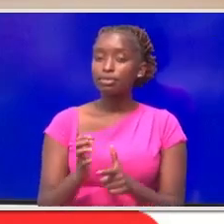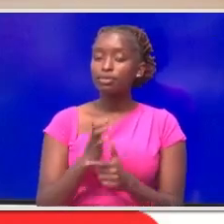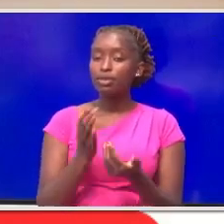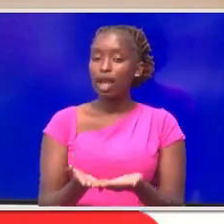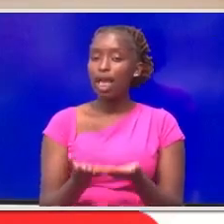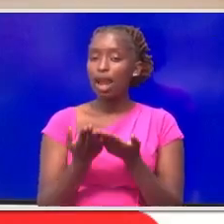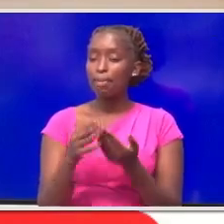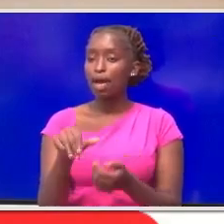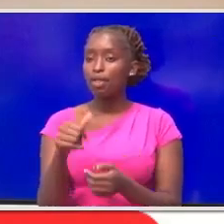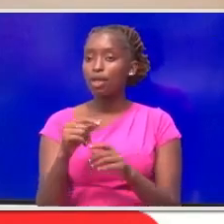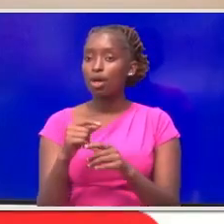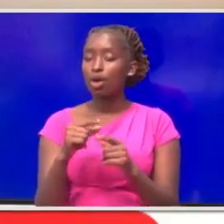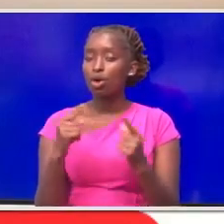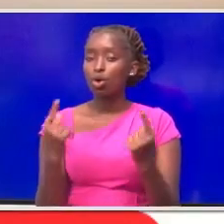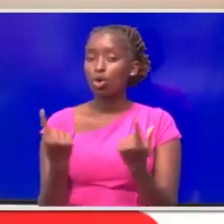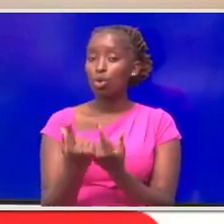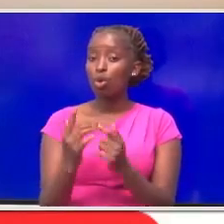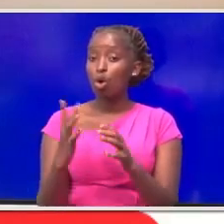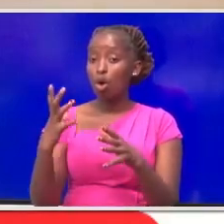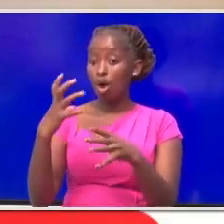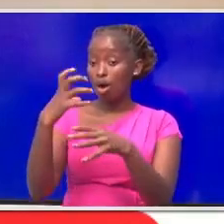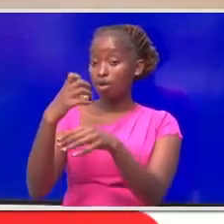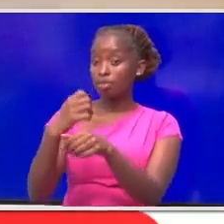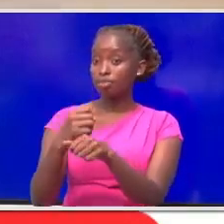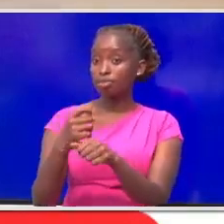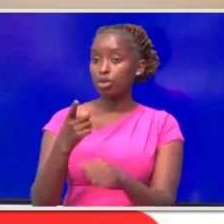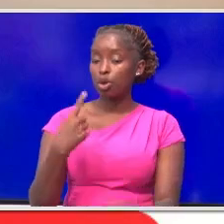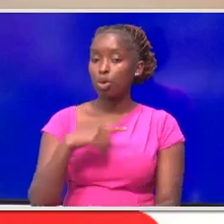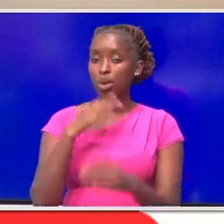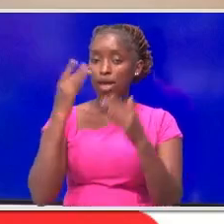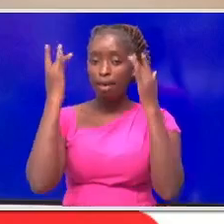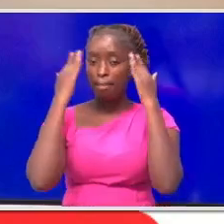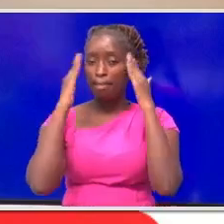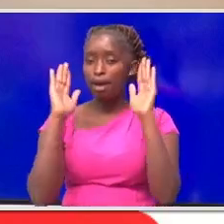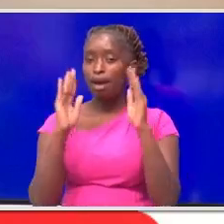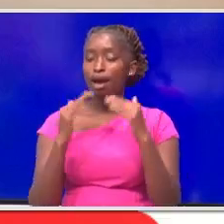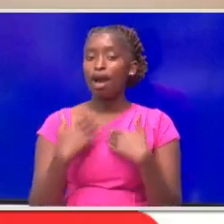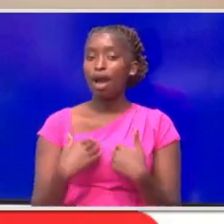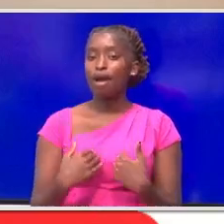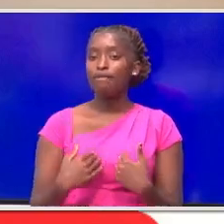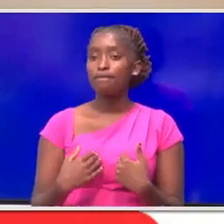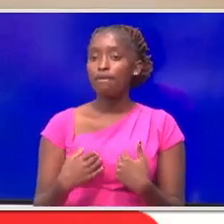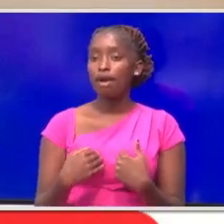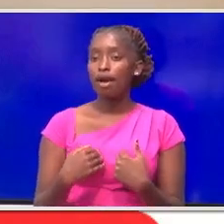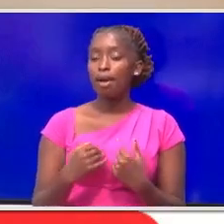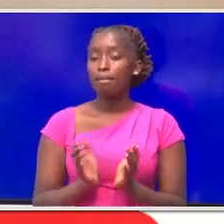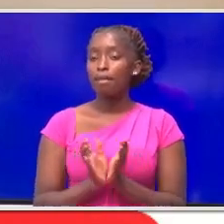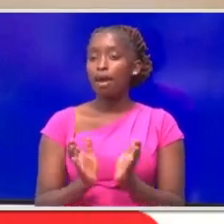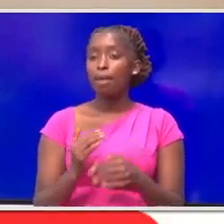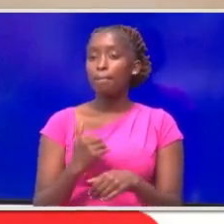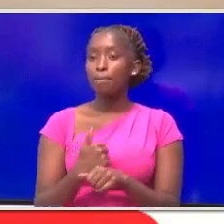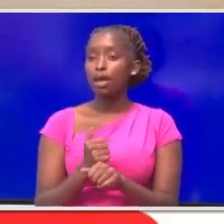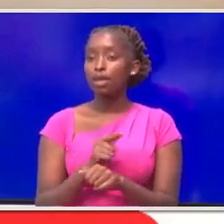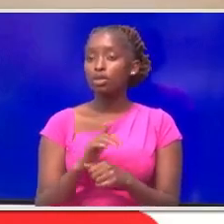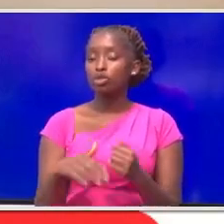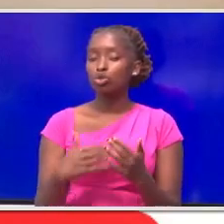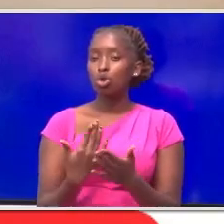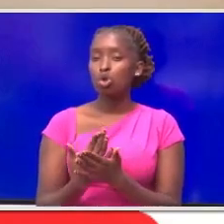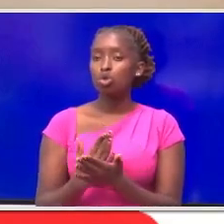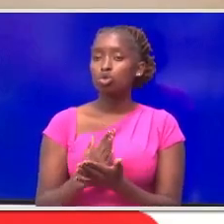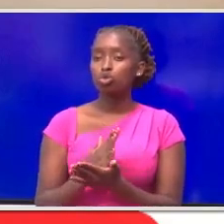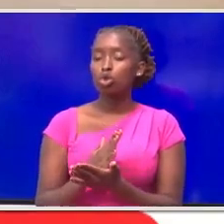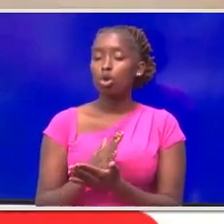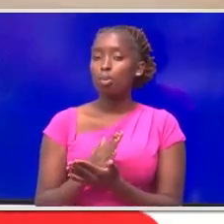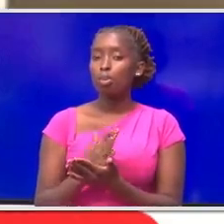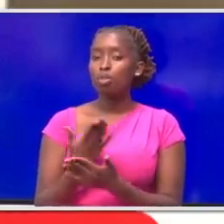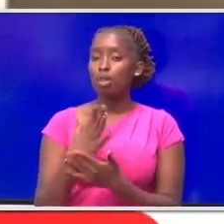groups, stakeholders, we have been able to sensitize the public against making the elderly suffer. Instead, we are supposed to